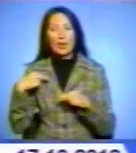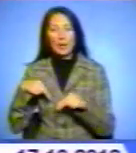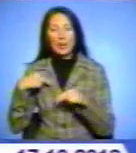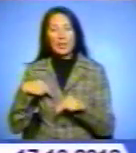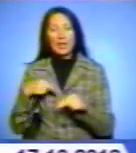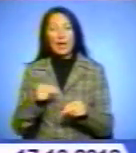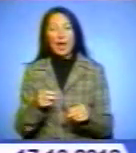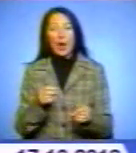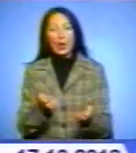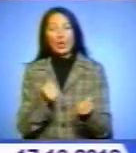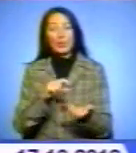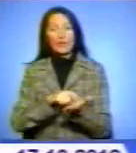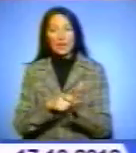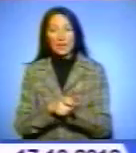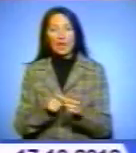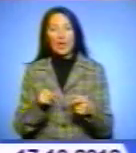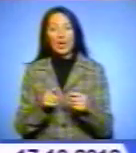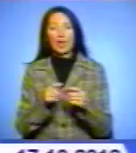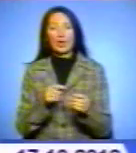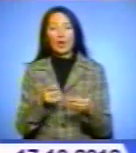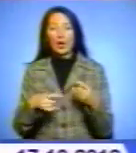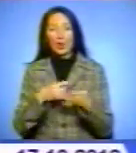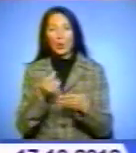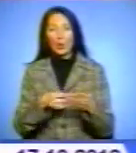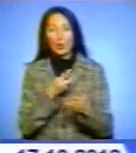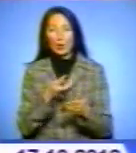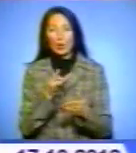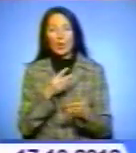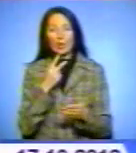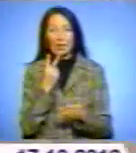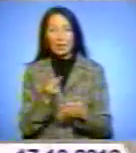квартири. Сюжет сектору зв'язків з громадськістю МВС України в Тернопільській області.